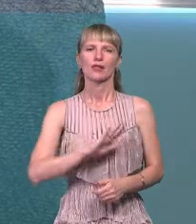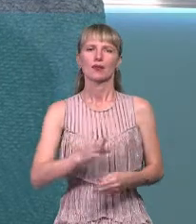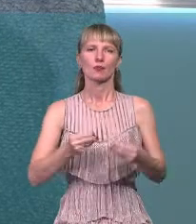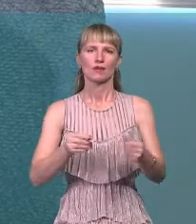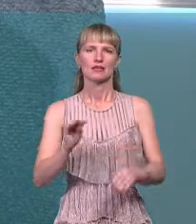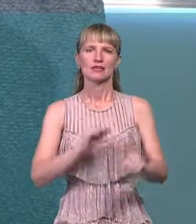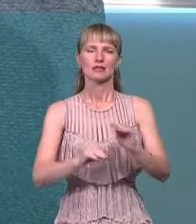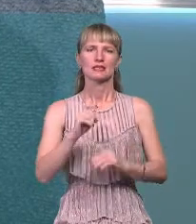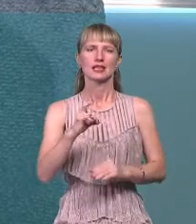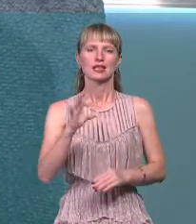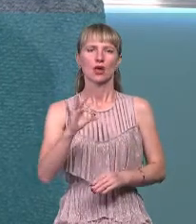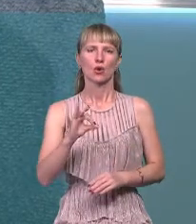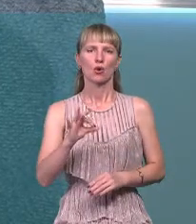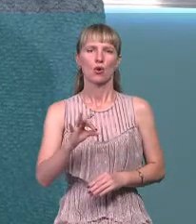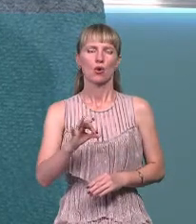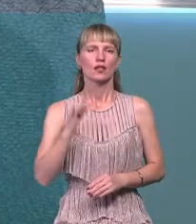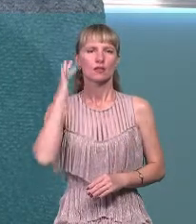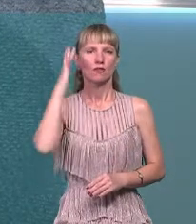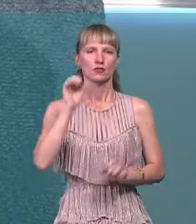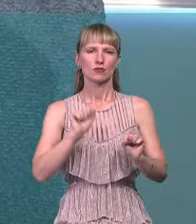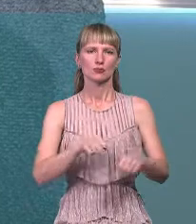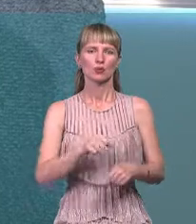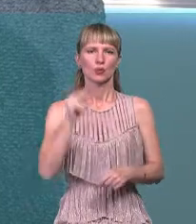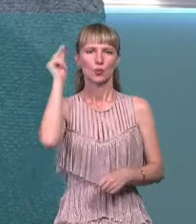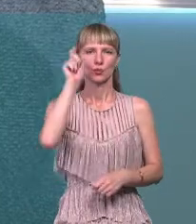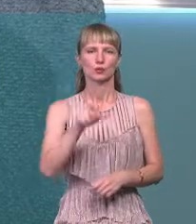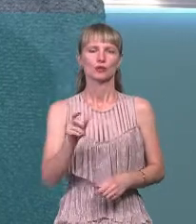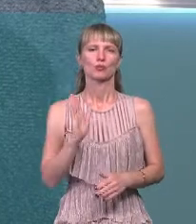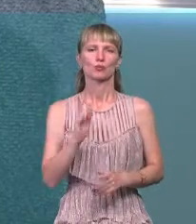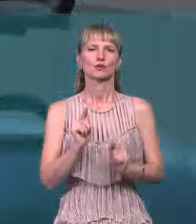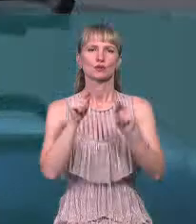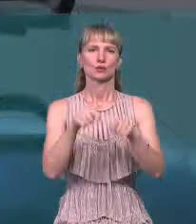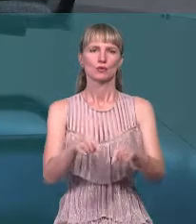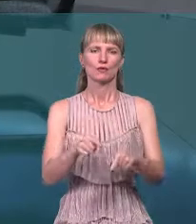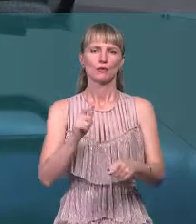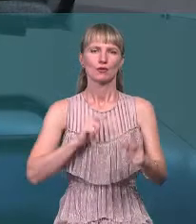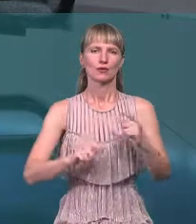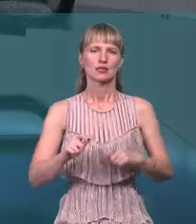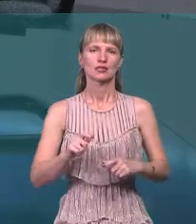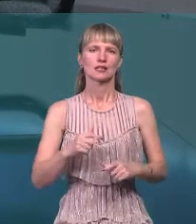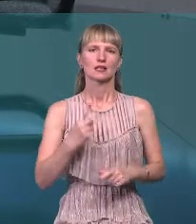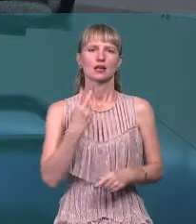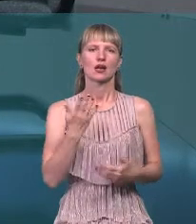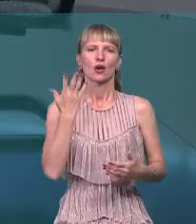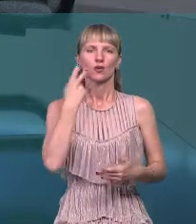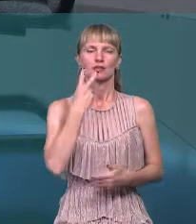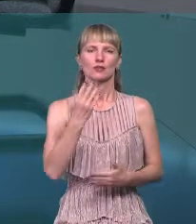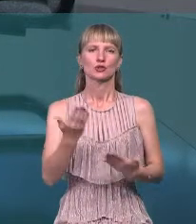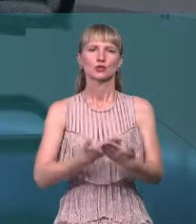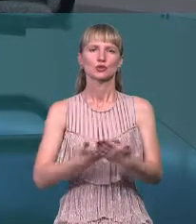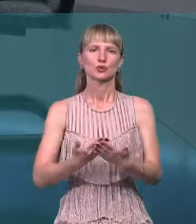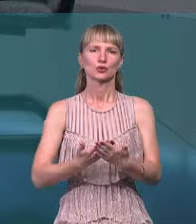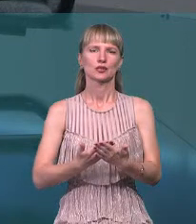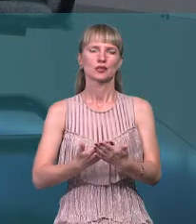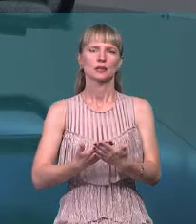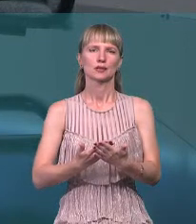система ЗНО творчий потенціал учнів, абітурієнтів? Бачите, яка ситуація. Ми от коли дивили сюжет з паном Даміром,